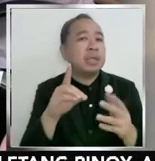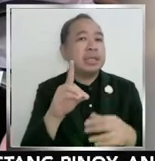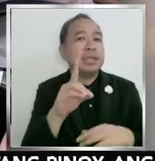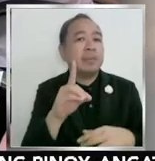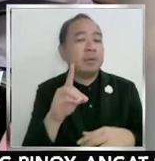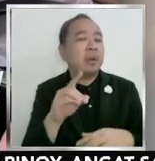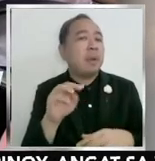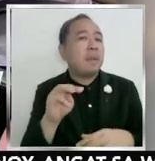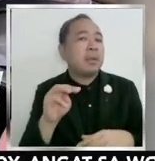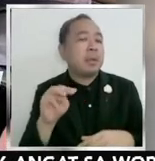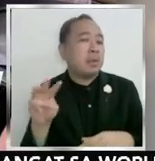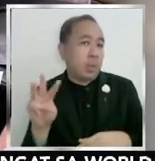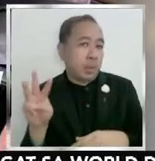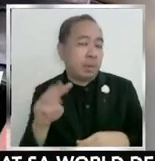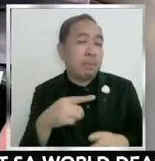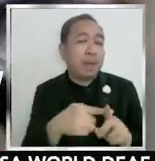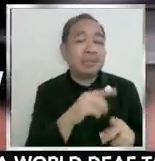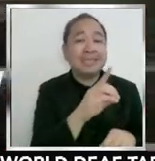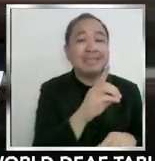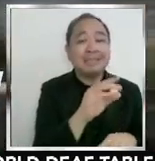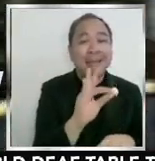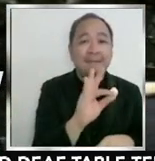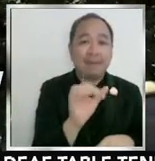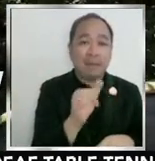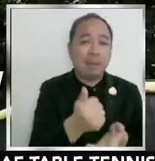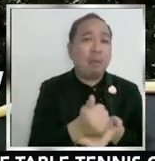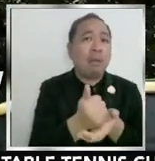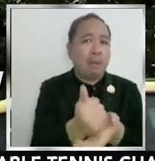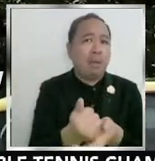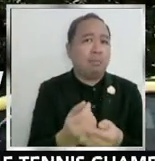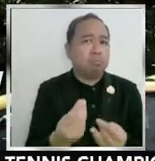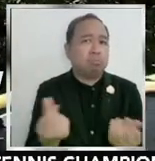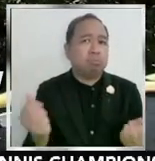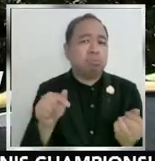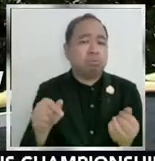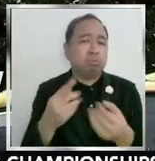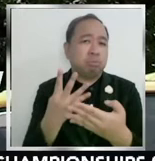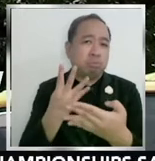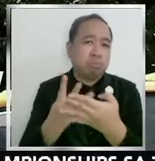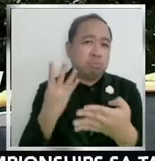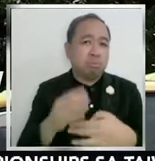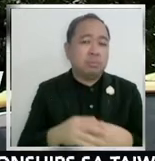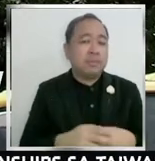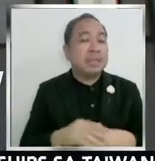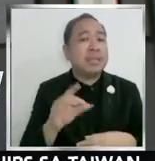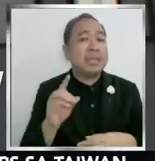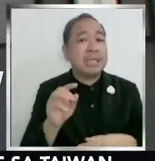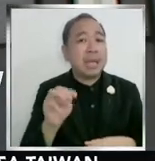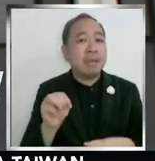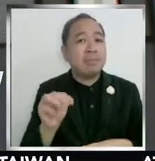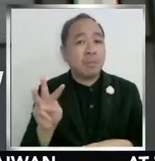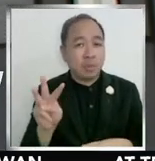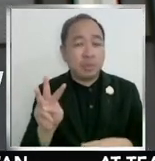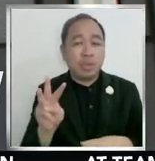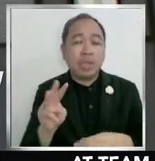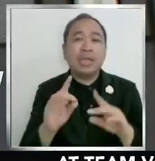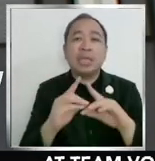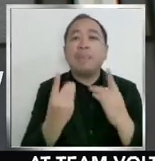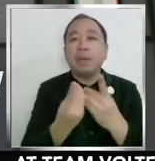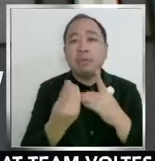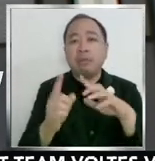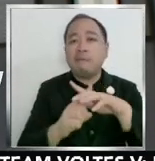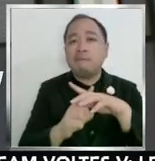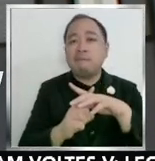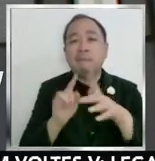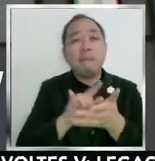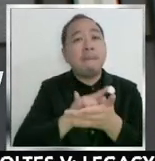Department of Foreign Affairs sa kanilang mga kaso. Sabi ng DMW, marami pang ibang Pilipino ang may kaso at nakakulong